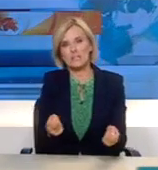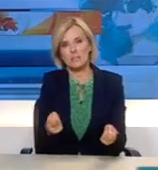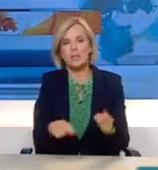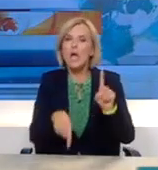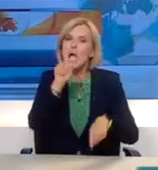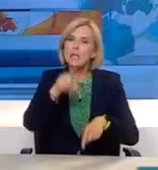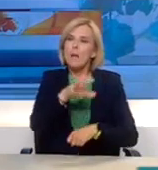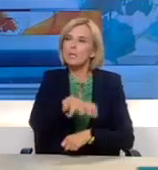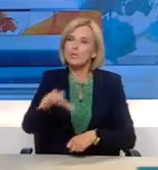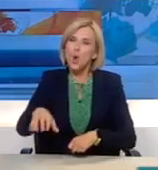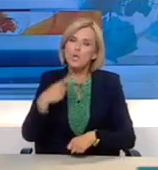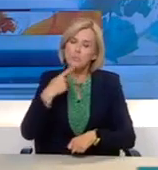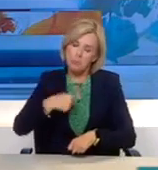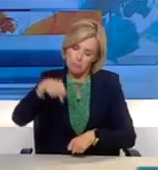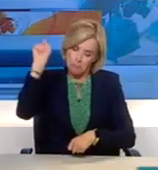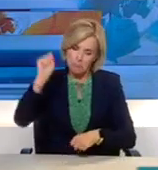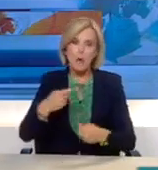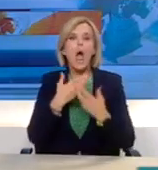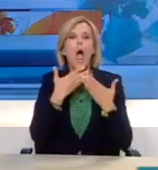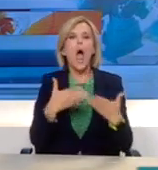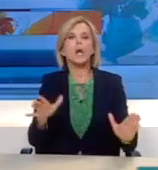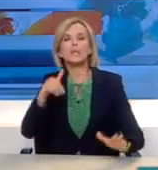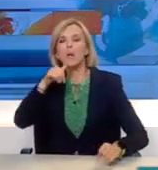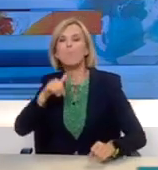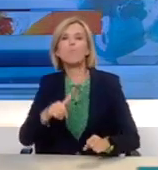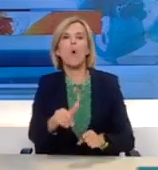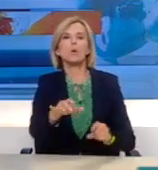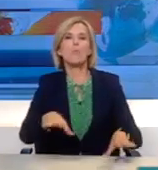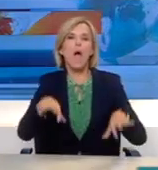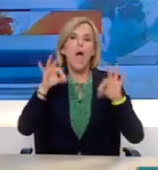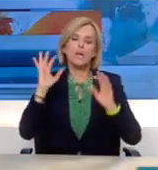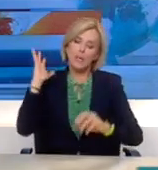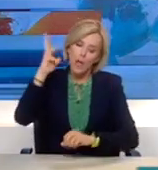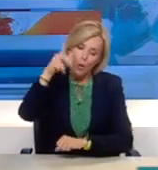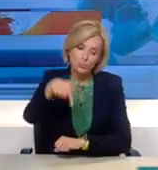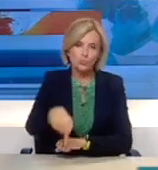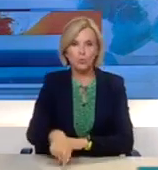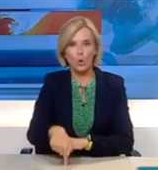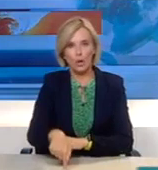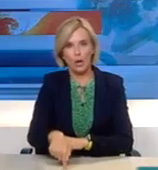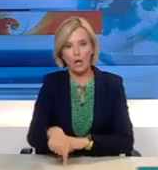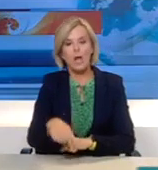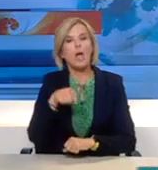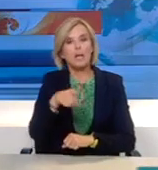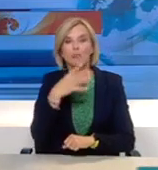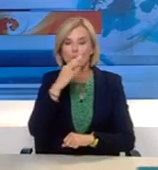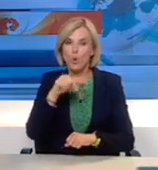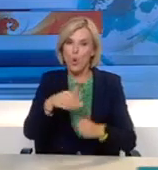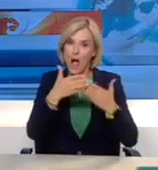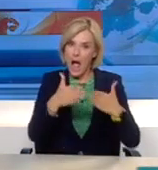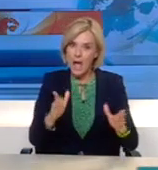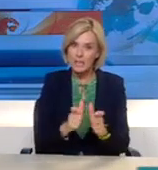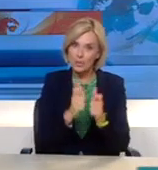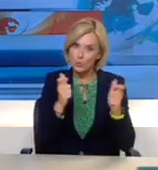κάποιες χώρες οι οποίες δεν πήραν αυτή την απόφαση και τα διατήρησαν ανοιχτά τα σχολεία τους. Έτσι και τώρα για το άνοιγμα των